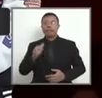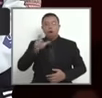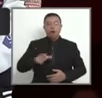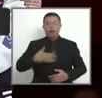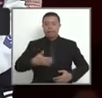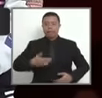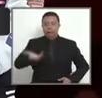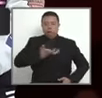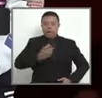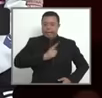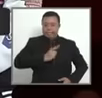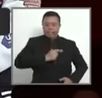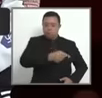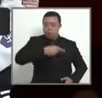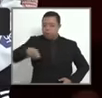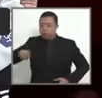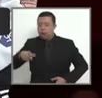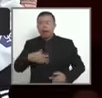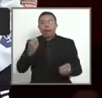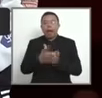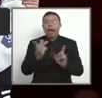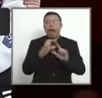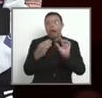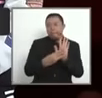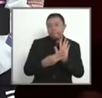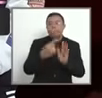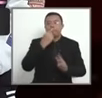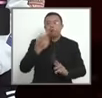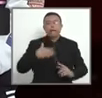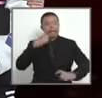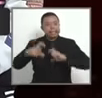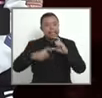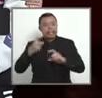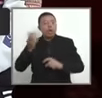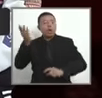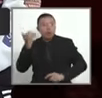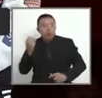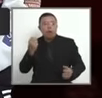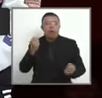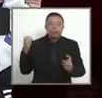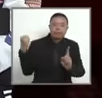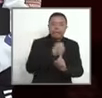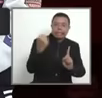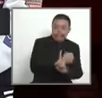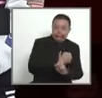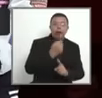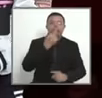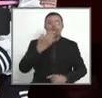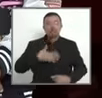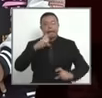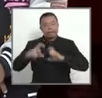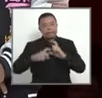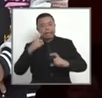ini di banyak kesempatan juga beliau menyampaikan supaya kita jangan membodohi masyarakat apa yang